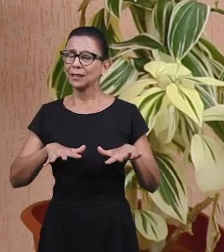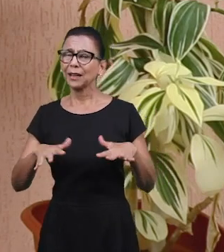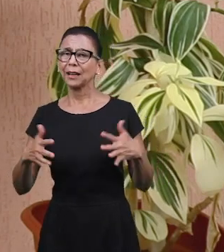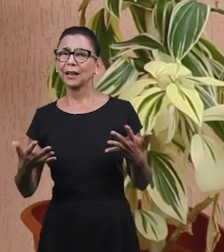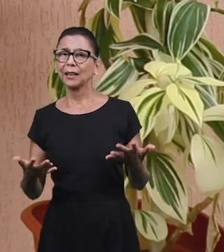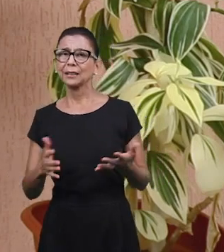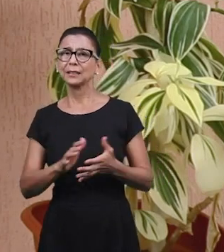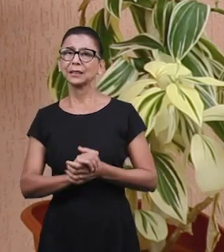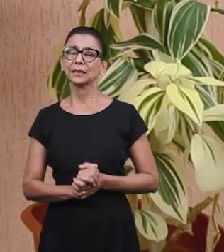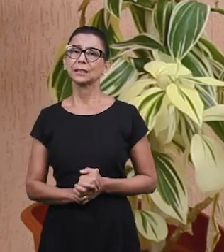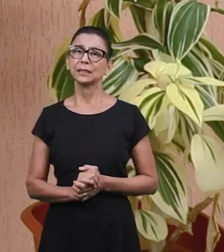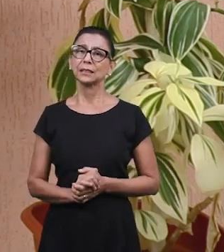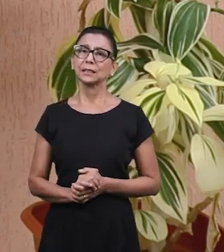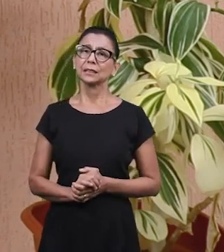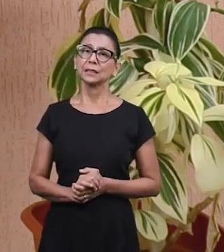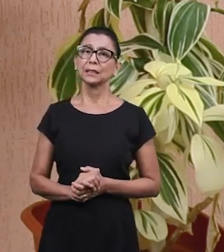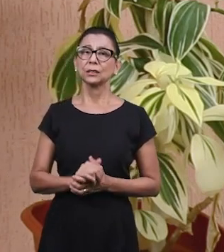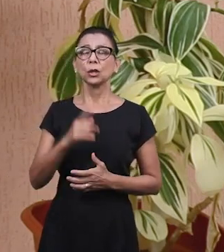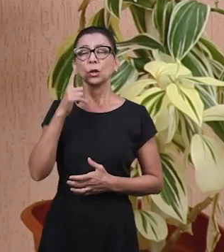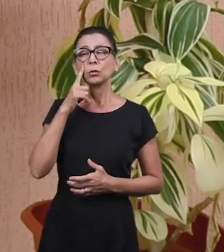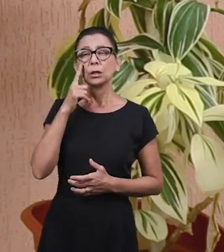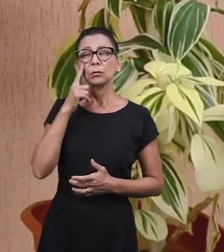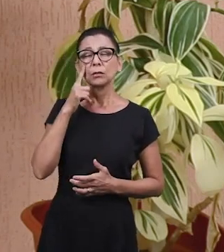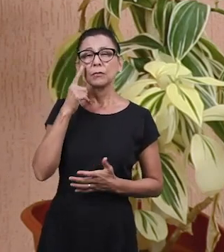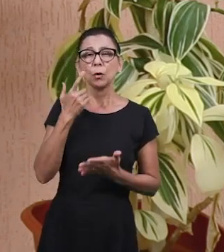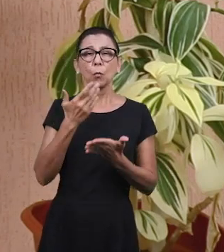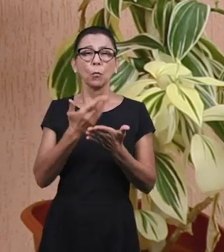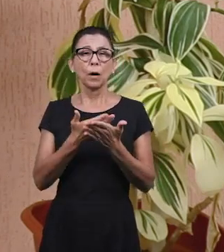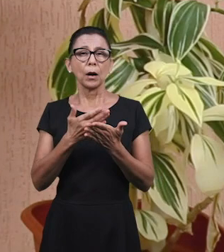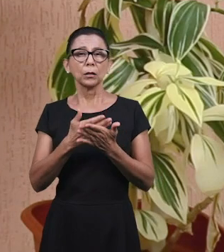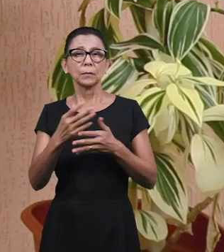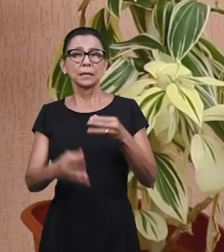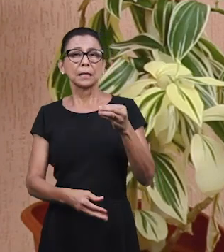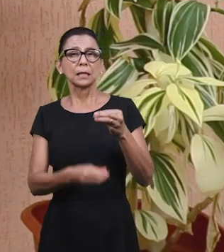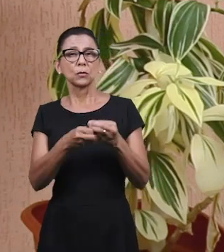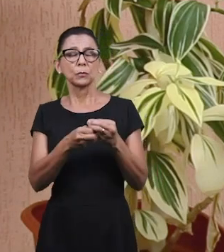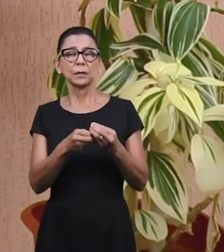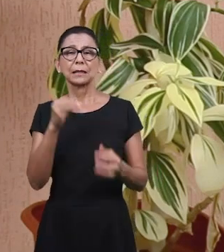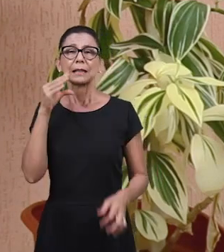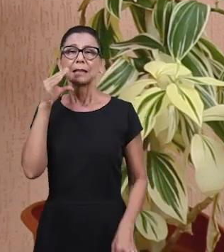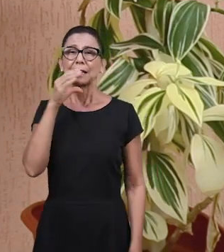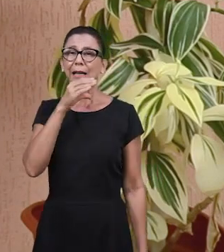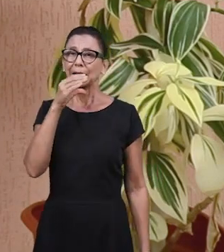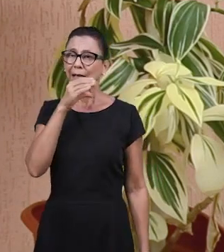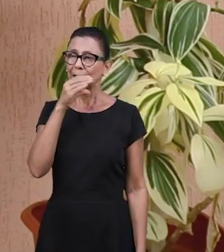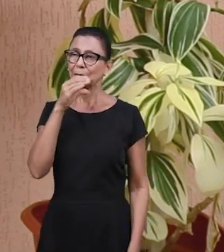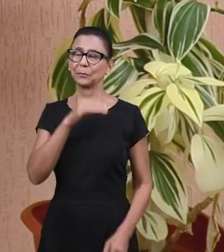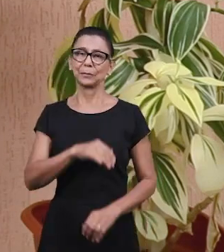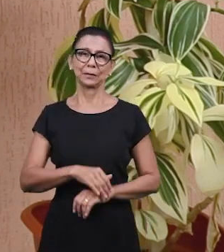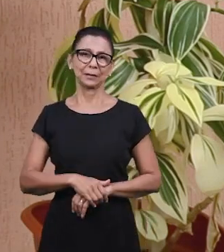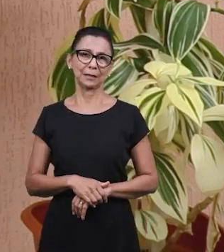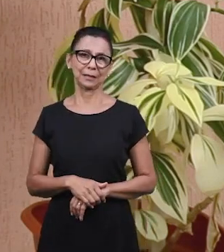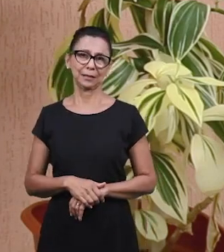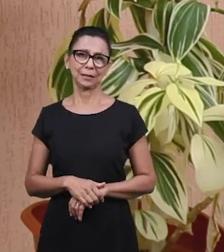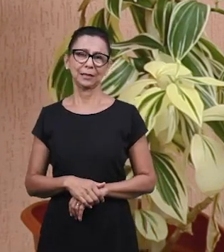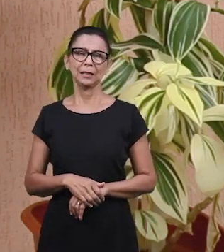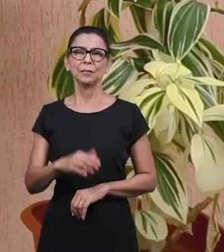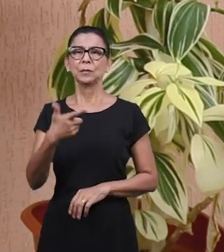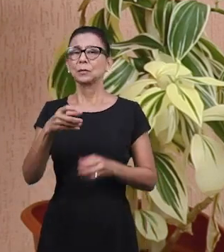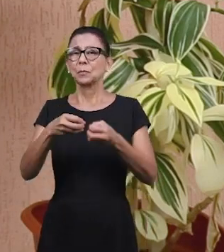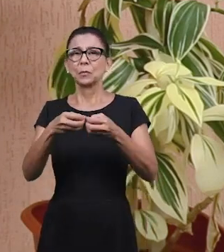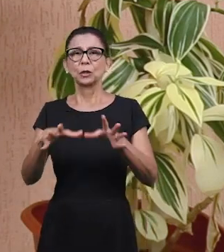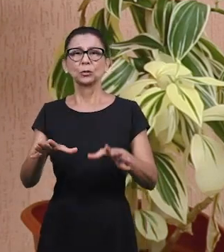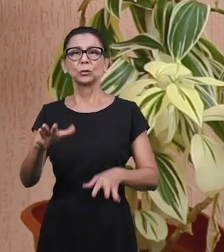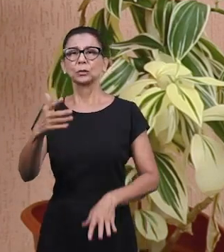porter une étude au niveau 2. Et l'étude va être plus courte, plus rapide.